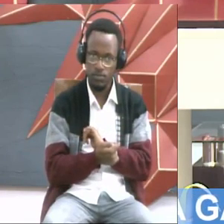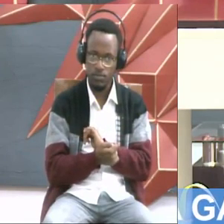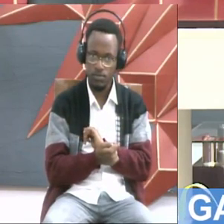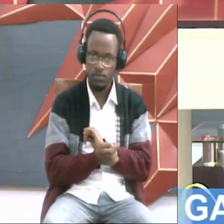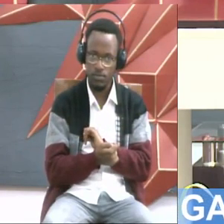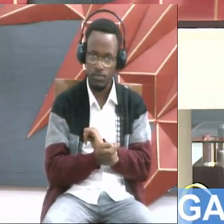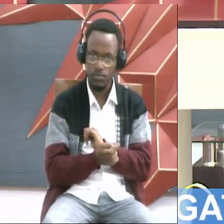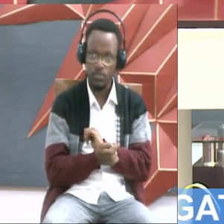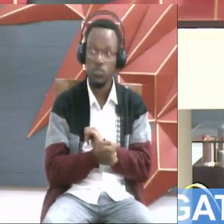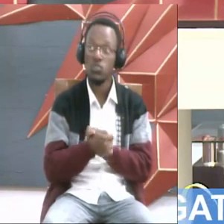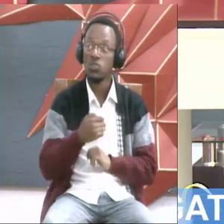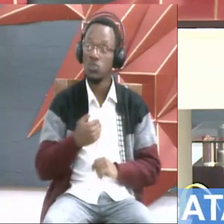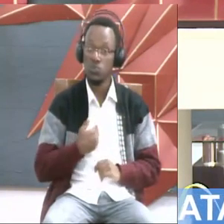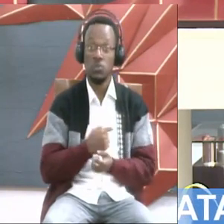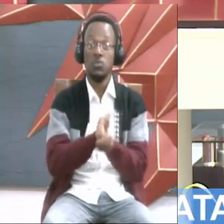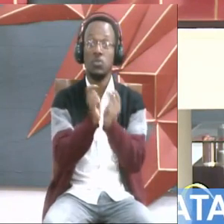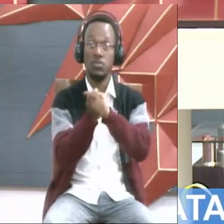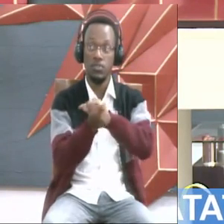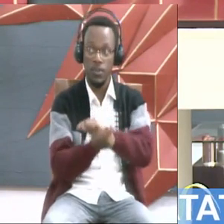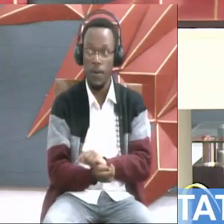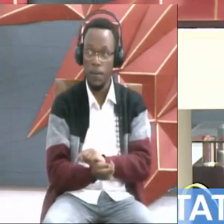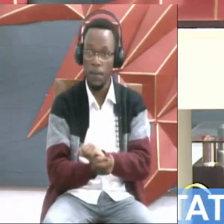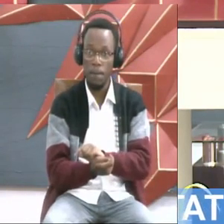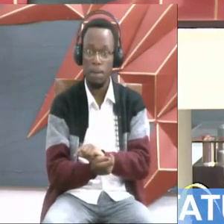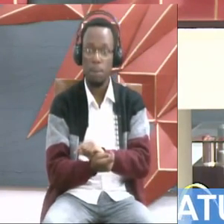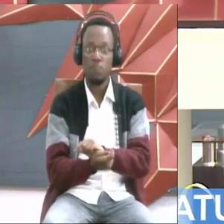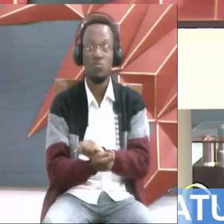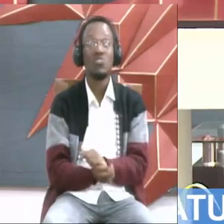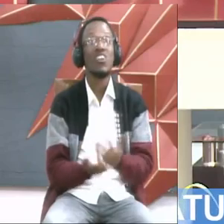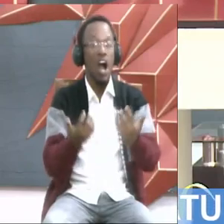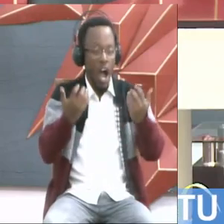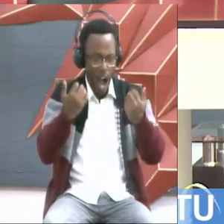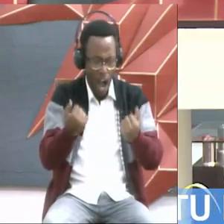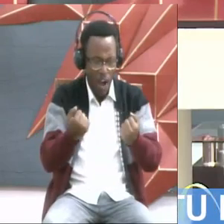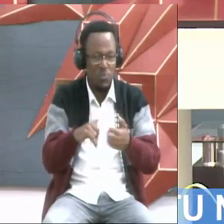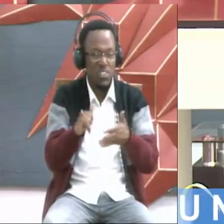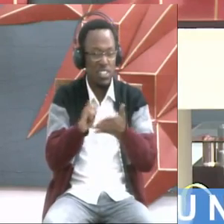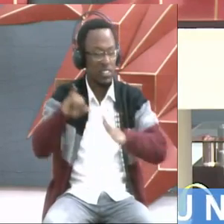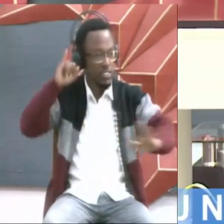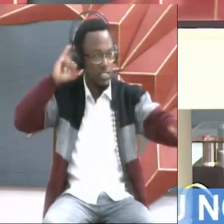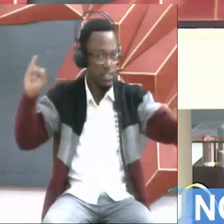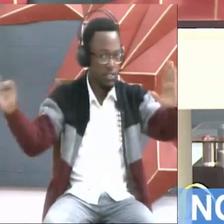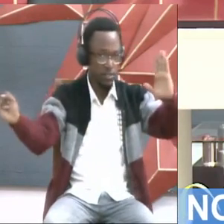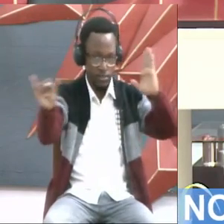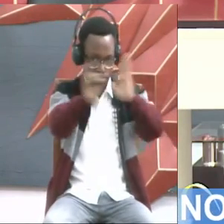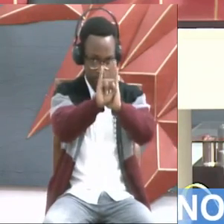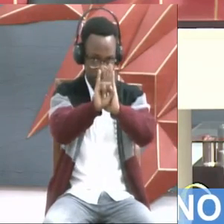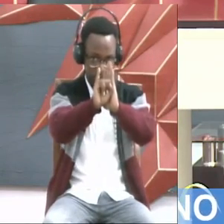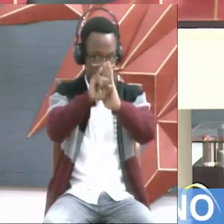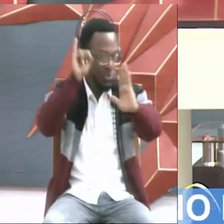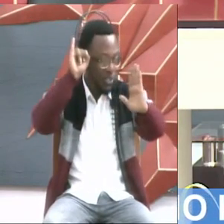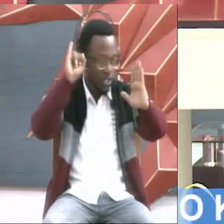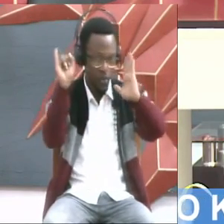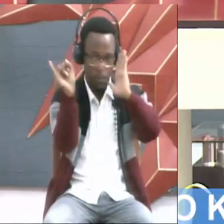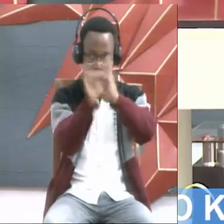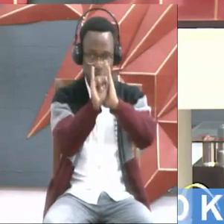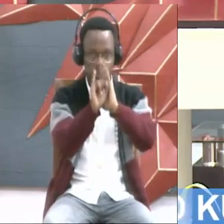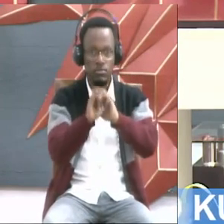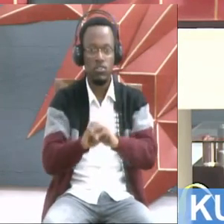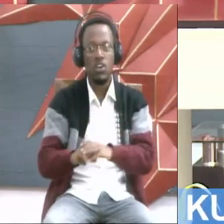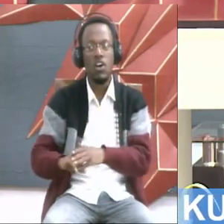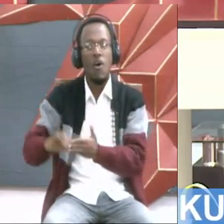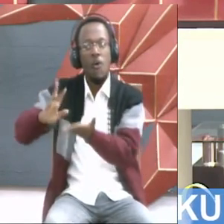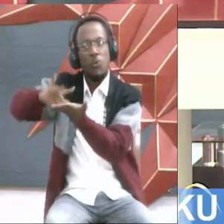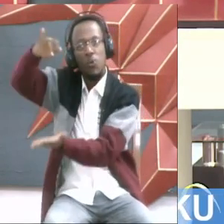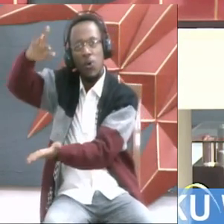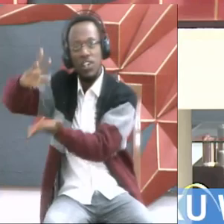loué. Nous sommes transformés. Tugashushanywa niyo shusho. Image. Tukava mu bwiza tukaja